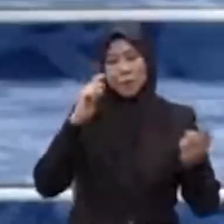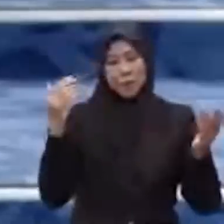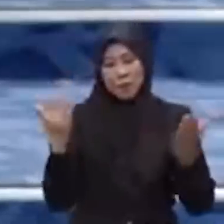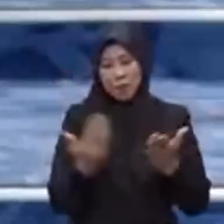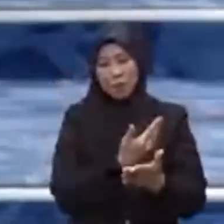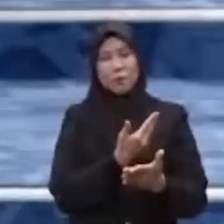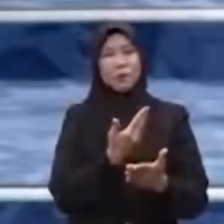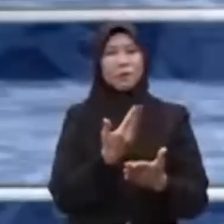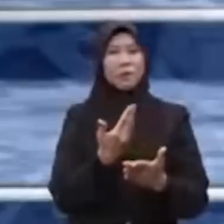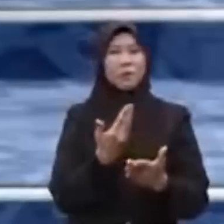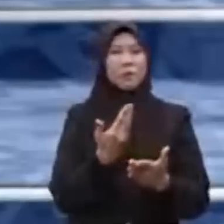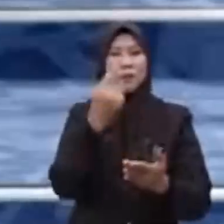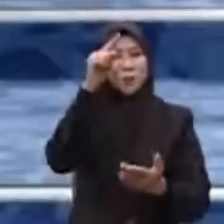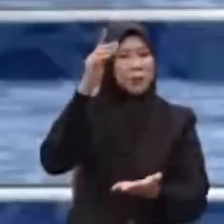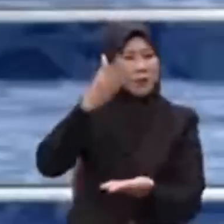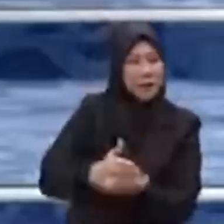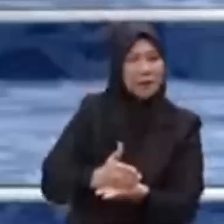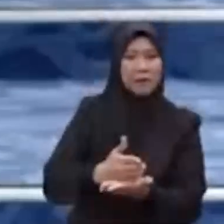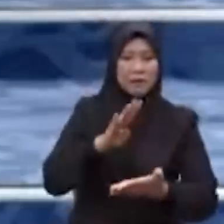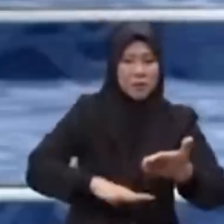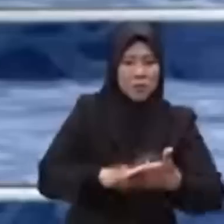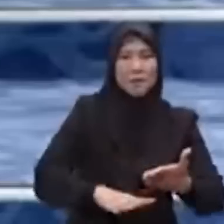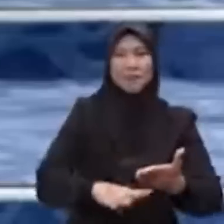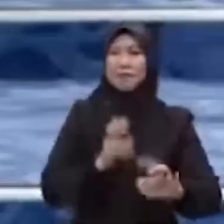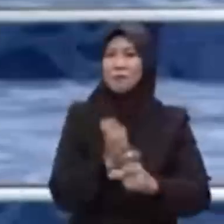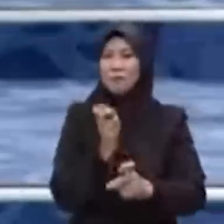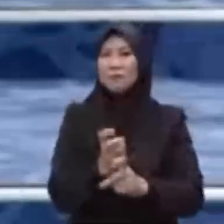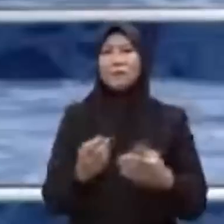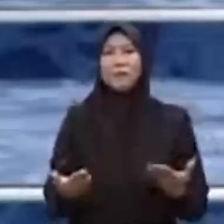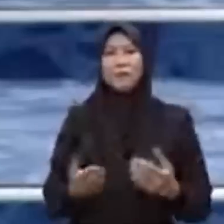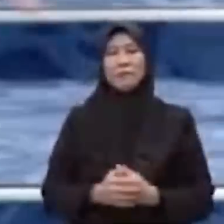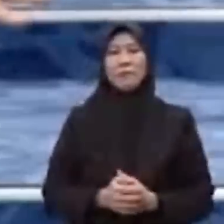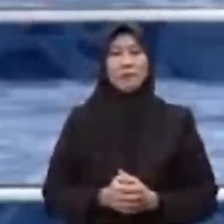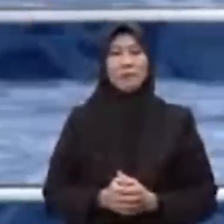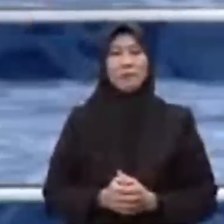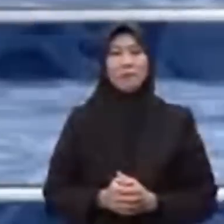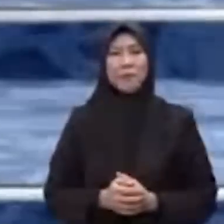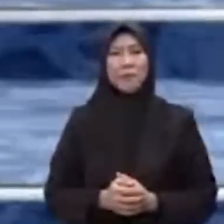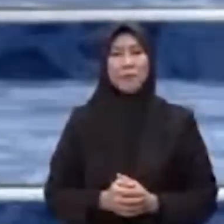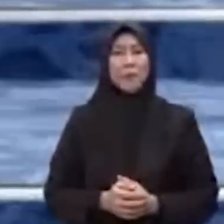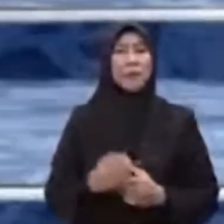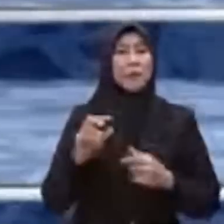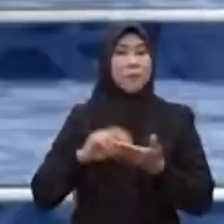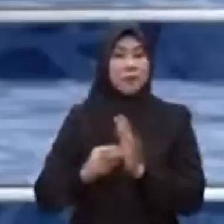tekad untuk memerangi pegawainya habis-habisan jadi pusingan dia adalah